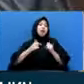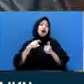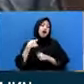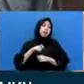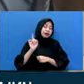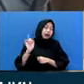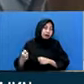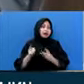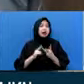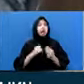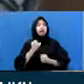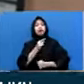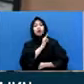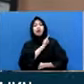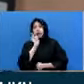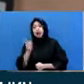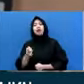pihak